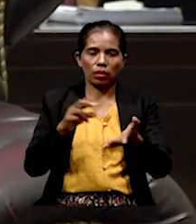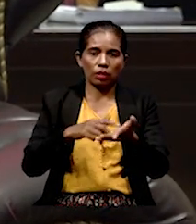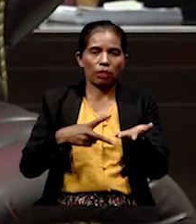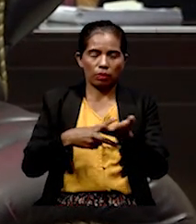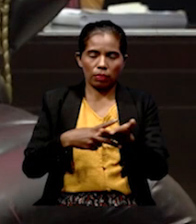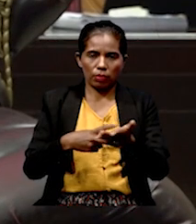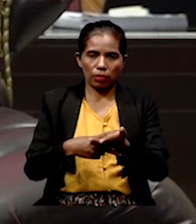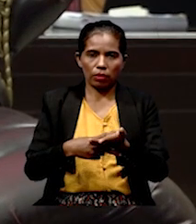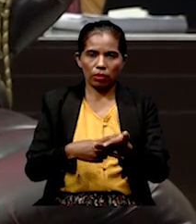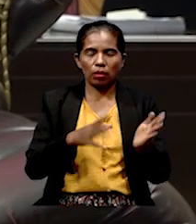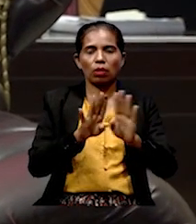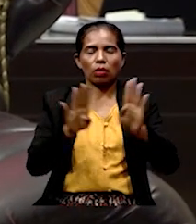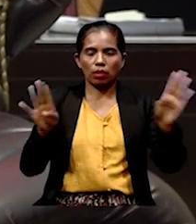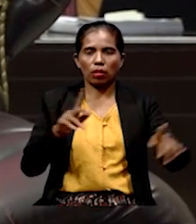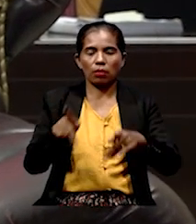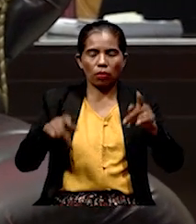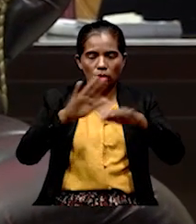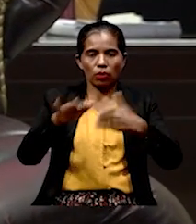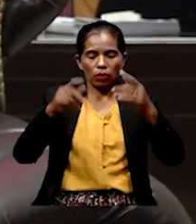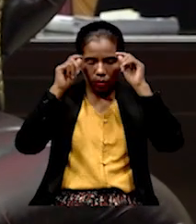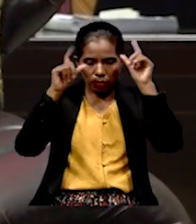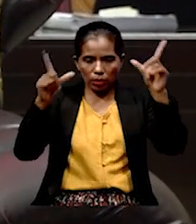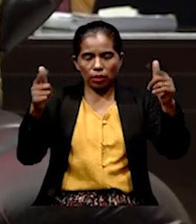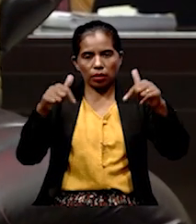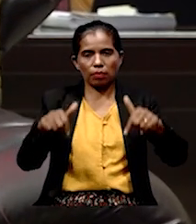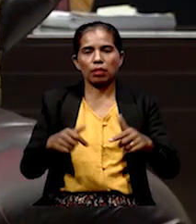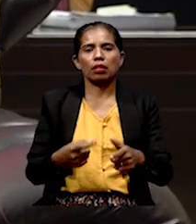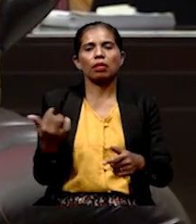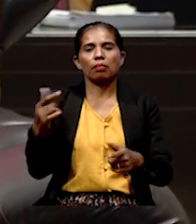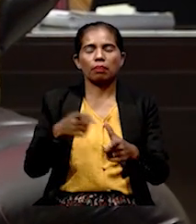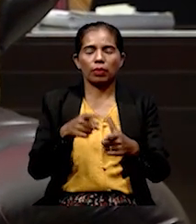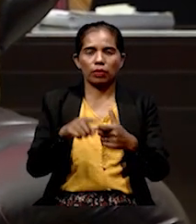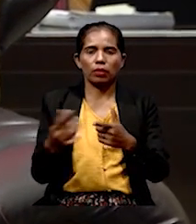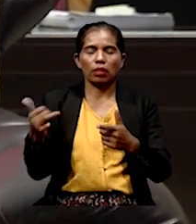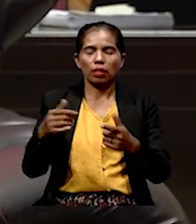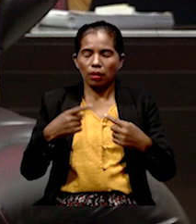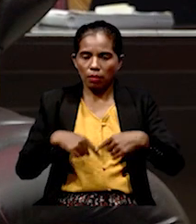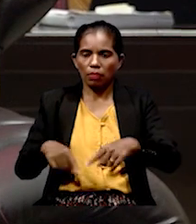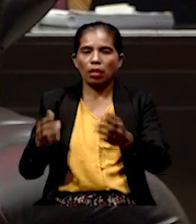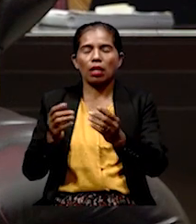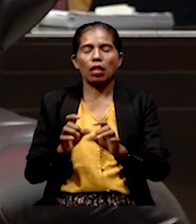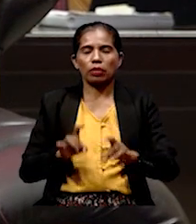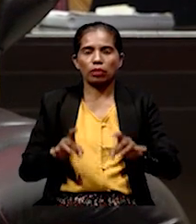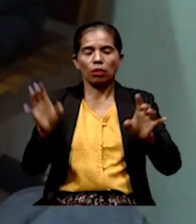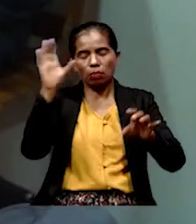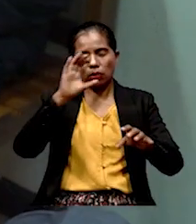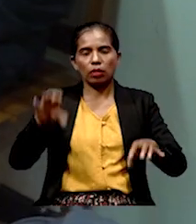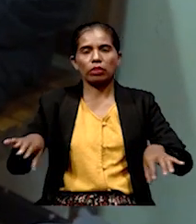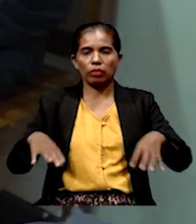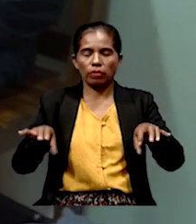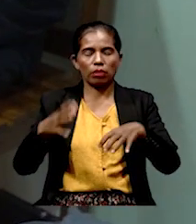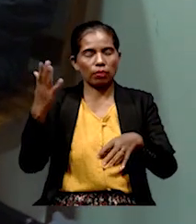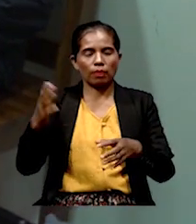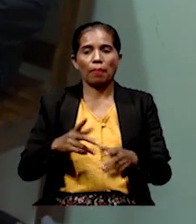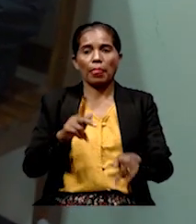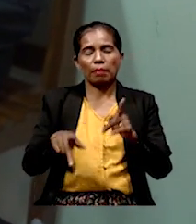lo que van a vamos todo para tan en Timor Leste tan sira mai te pues sira cara ba Australia para tu buka servicio ba sidadang